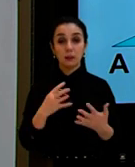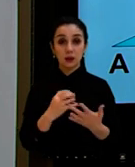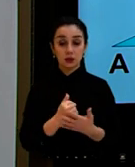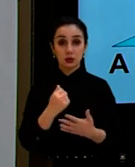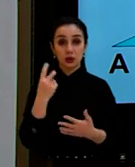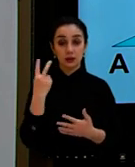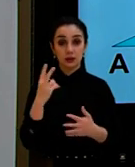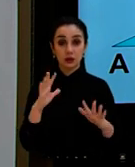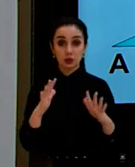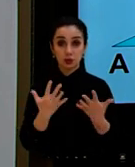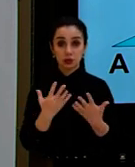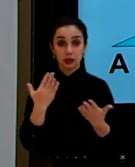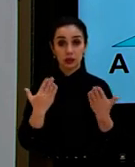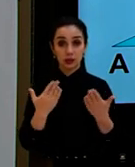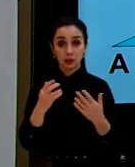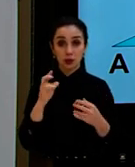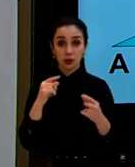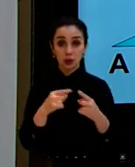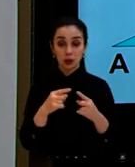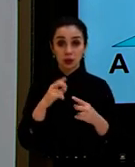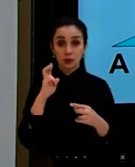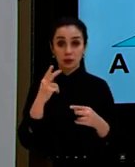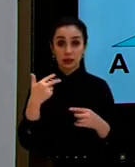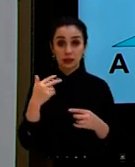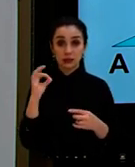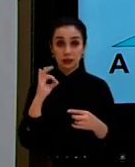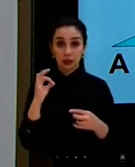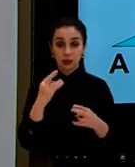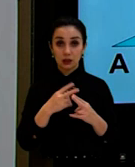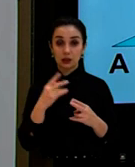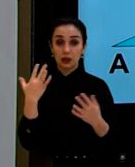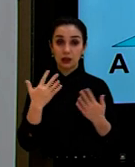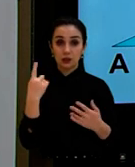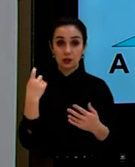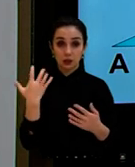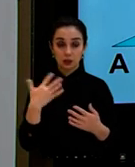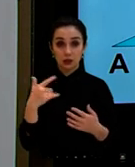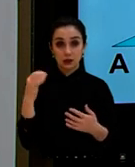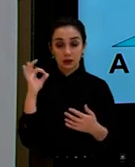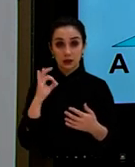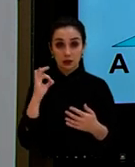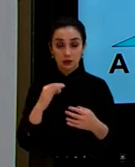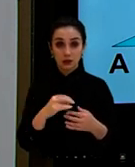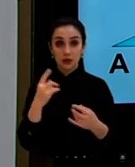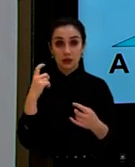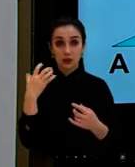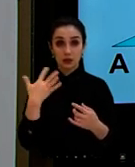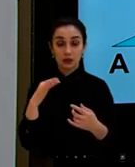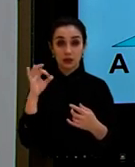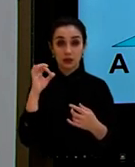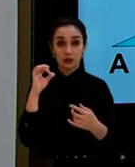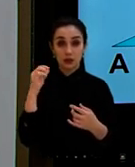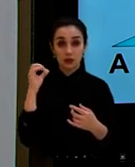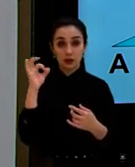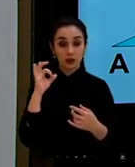Получается два случая. Либо угол B 30 градусов, либо 150 градусов. 150